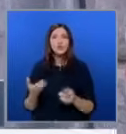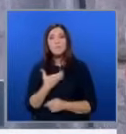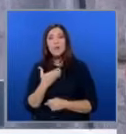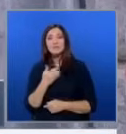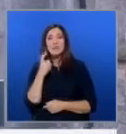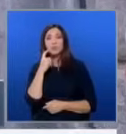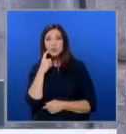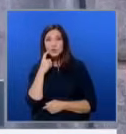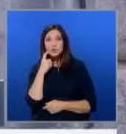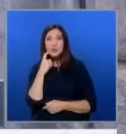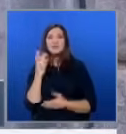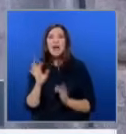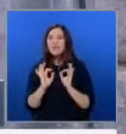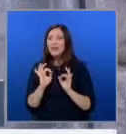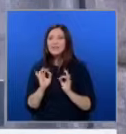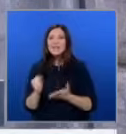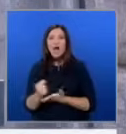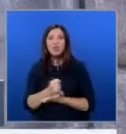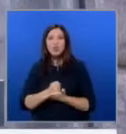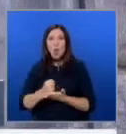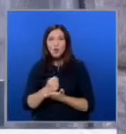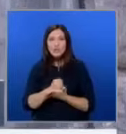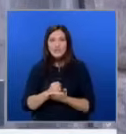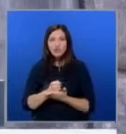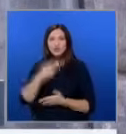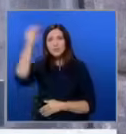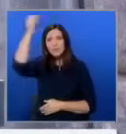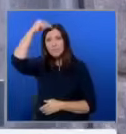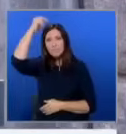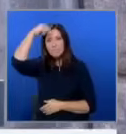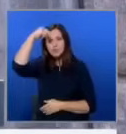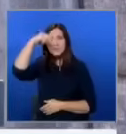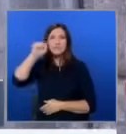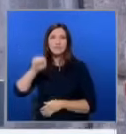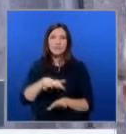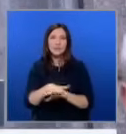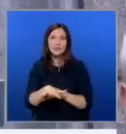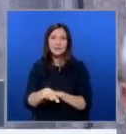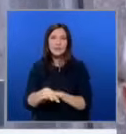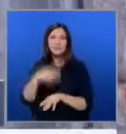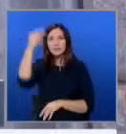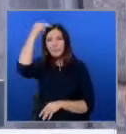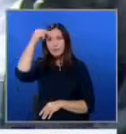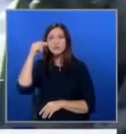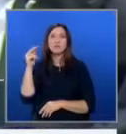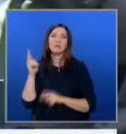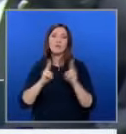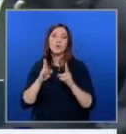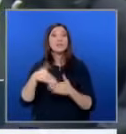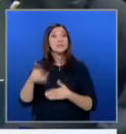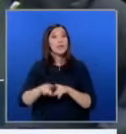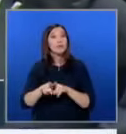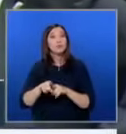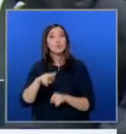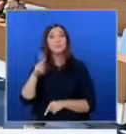Борисов са наистина токсични за българската партийна система, за българската демокрация. След